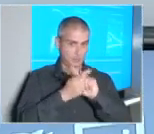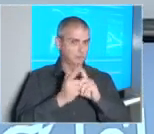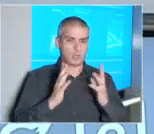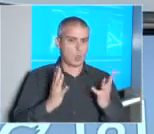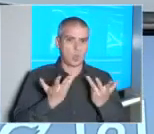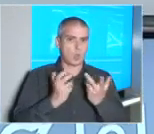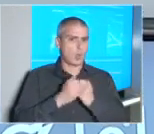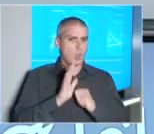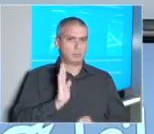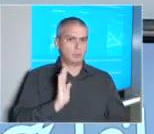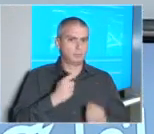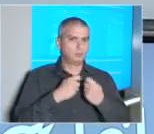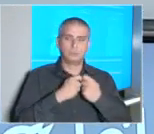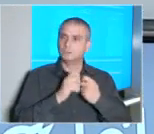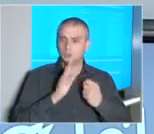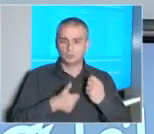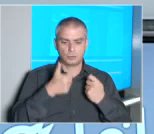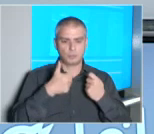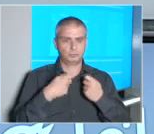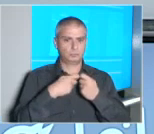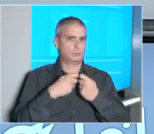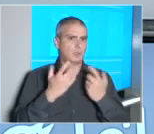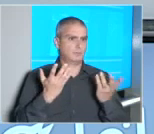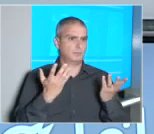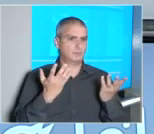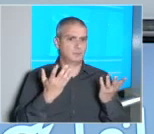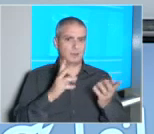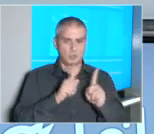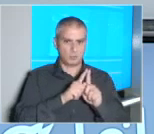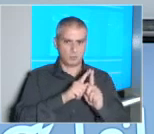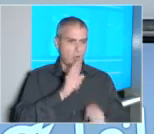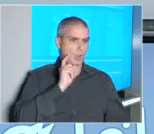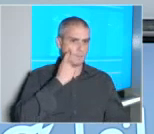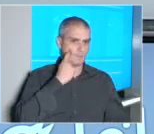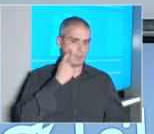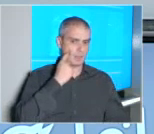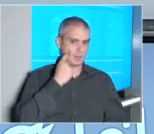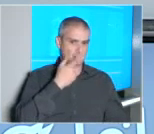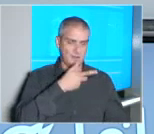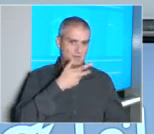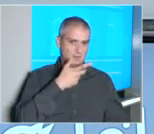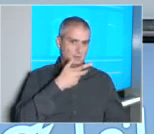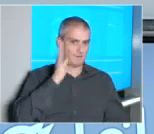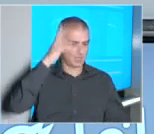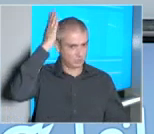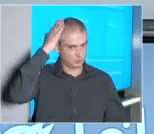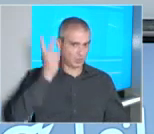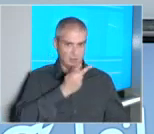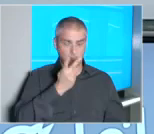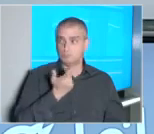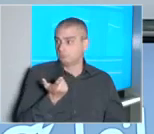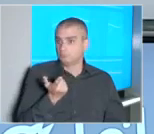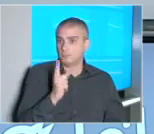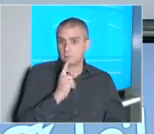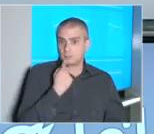ברשות, או שהרשות יכולה להיות משותפת? לא, יש ראש משותף, למה צריכים כמו רוטציה? כמו בנט ושקט בעצם, שרצו כן, בלי קשר לתיק. אתה יכול